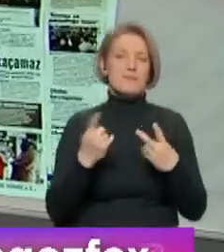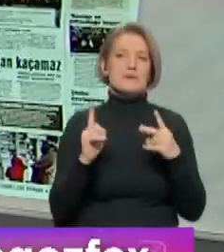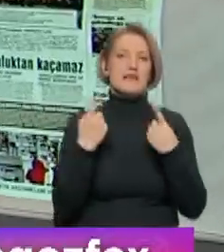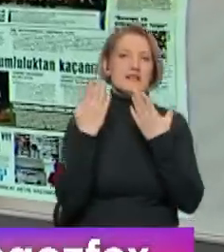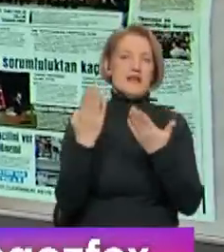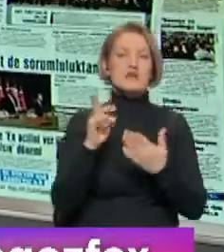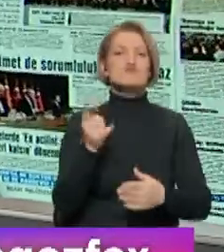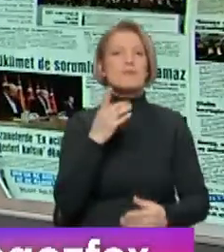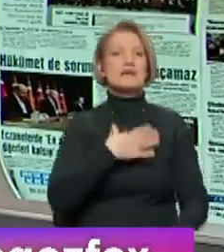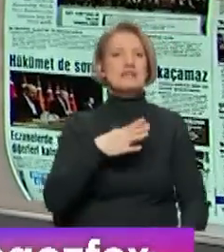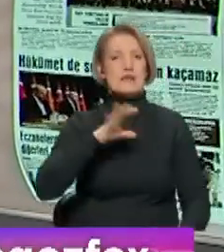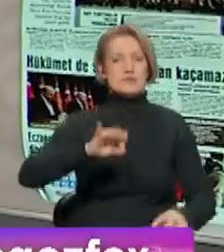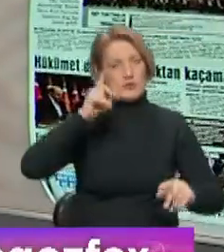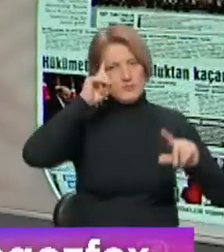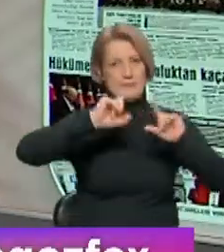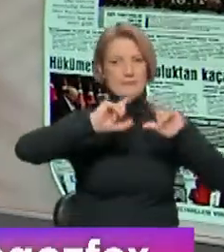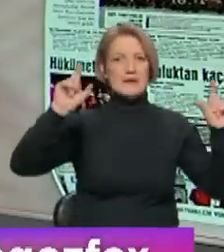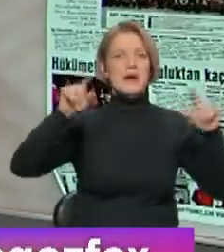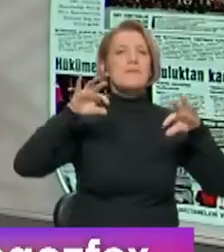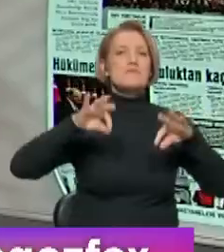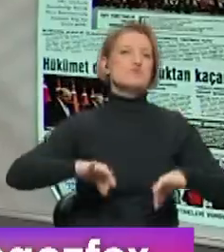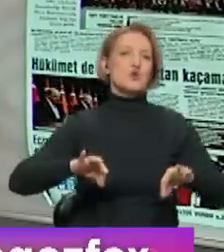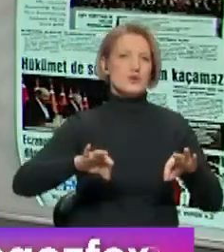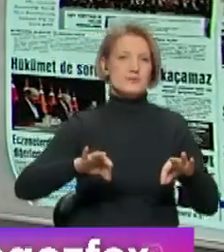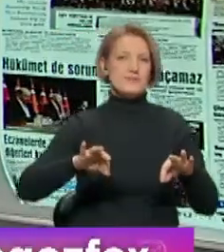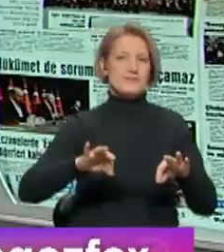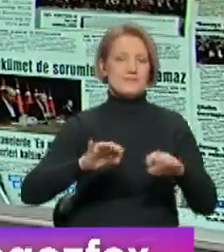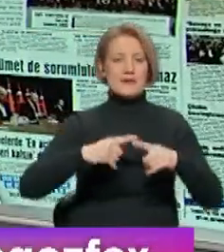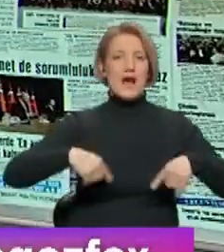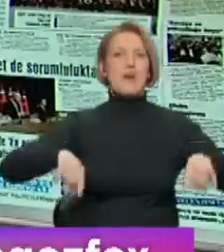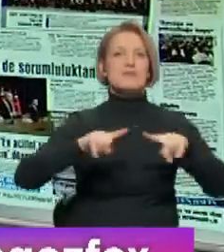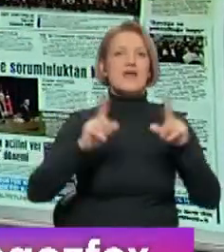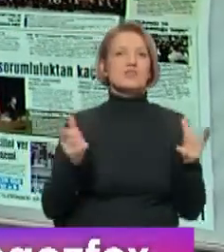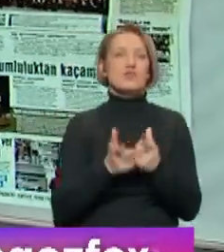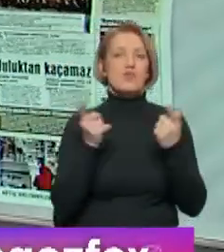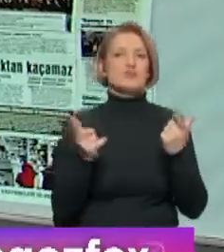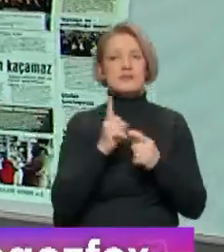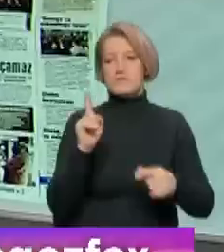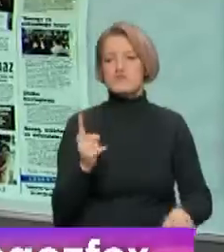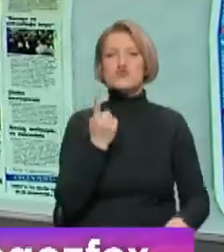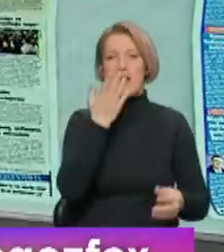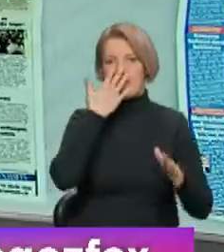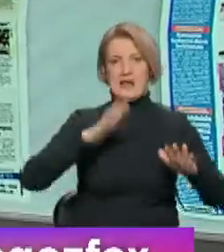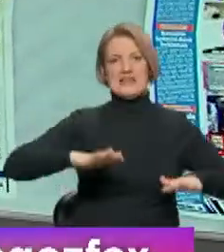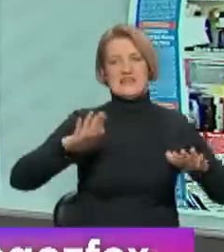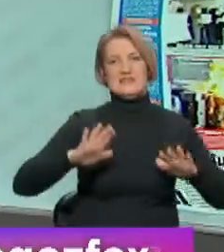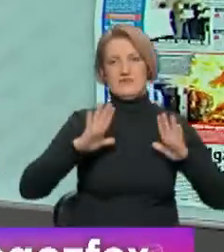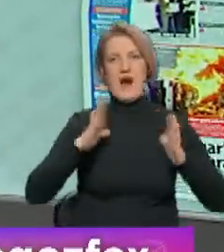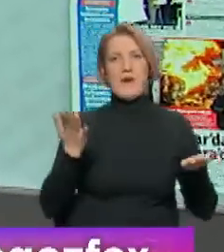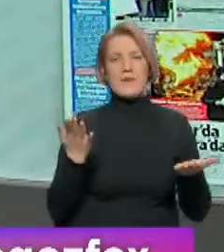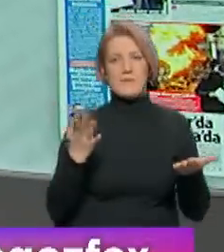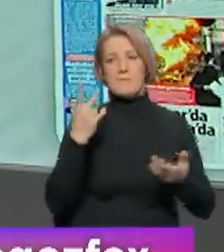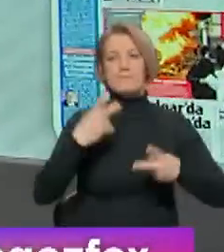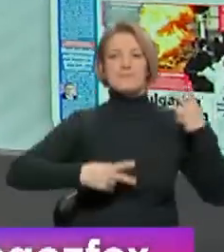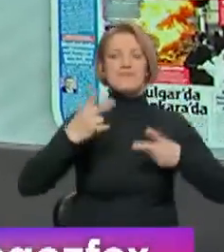Müjdemi isterim bugünkü başlığımız bugün kabine toplantısından Müjde beklentileri var Özellikle